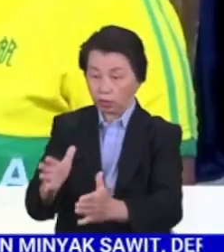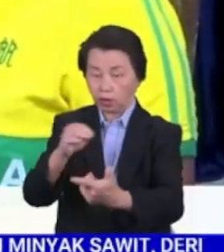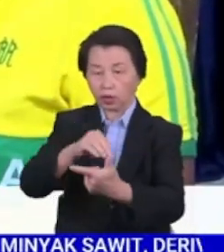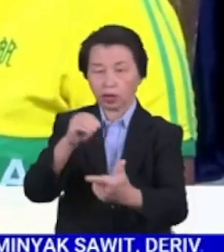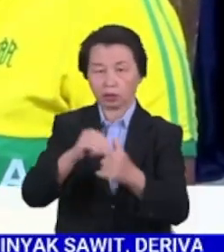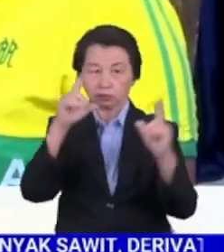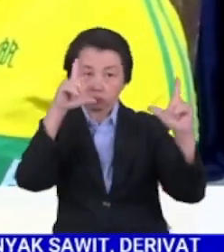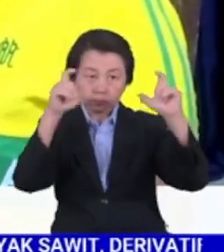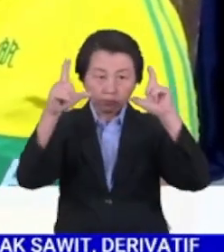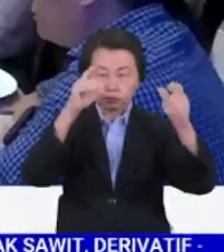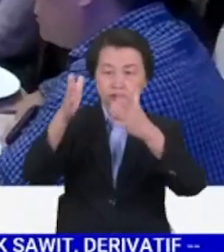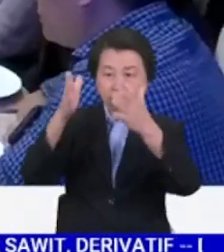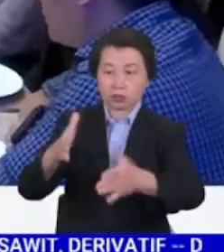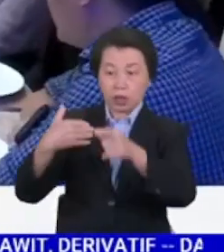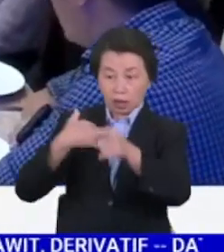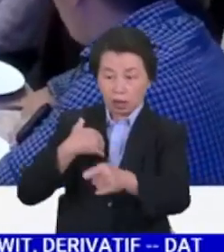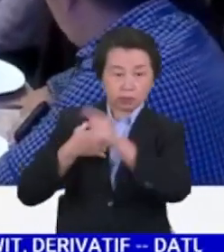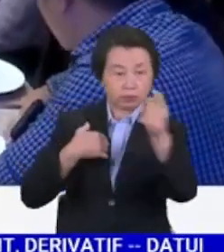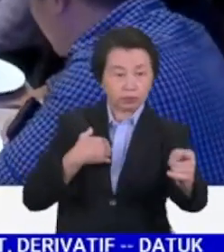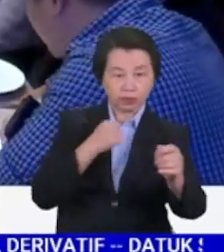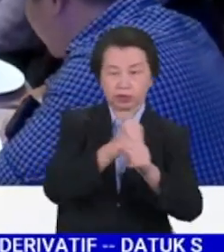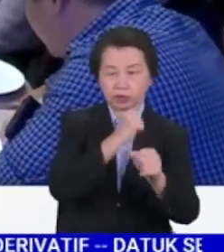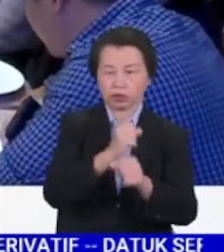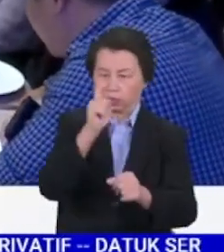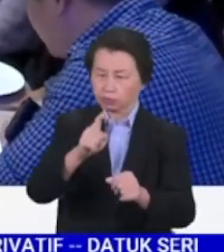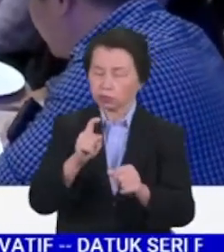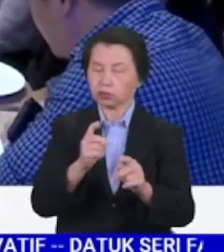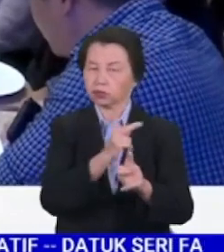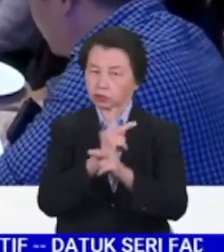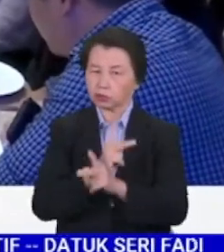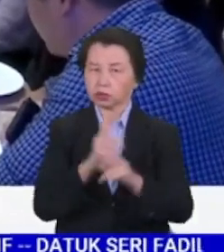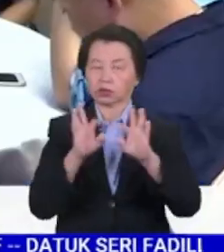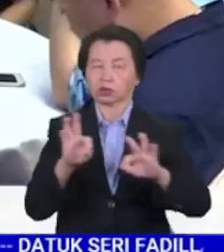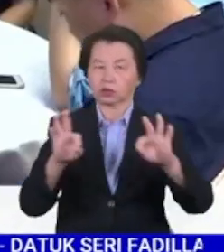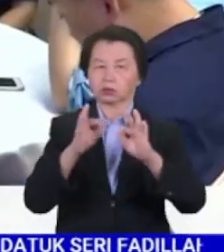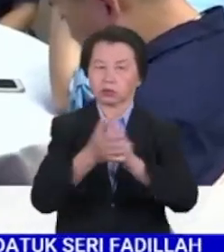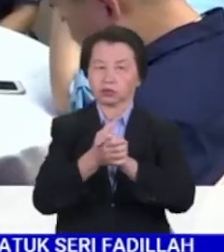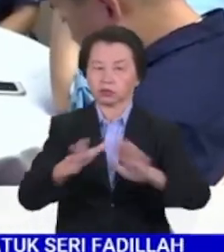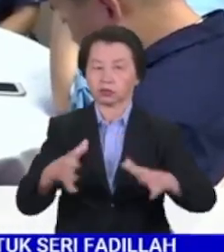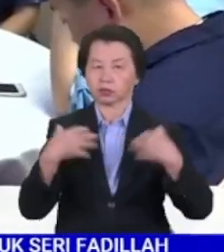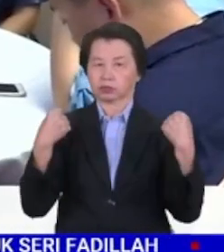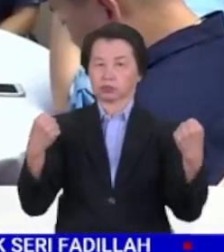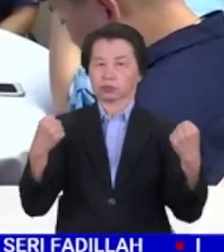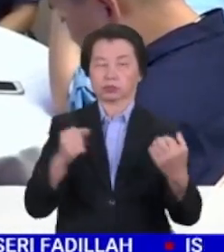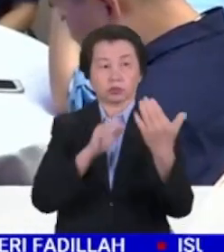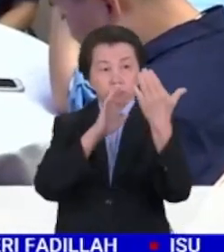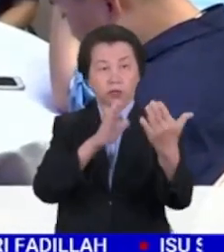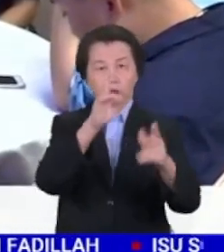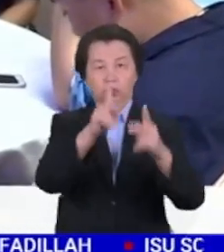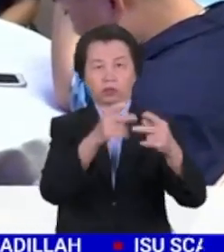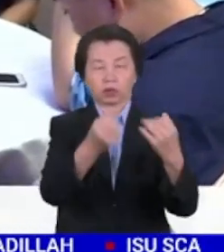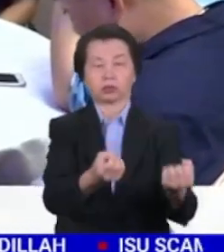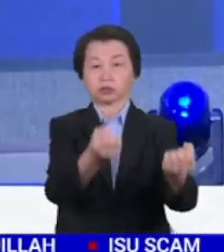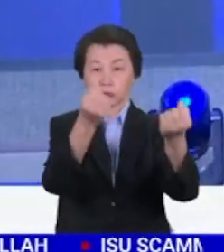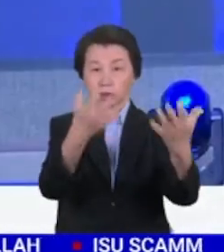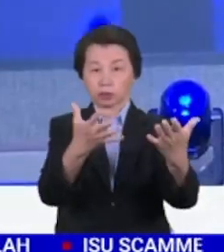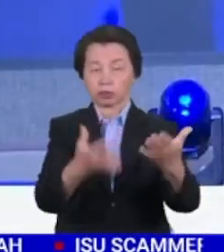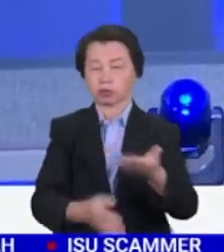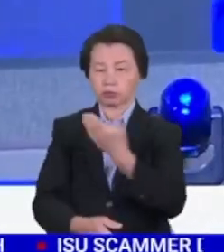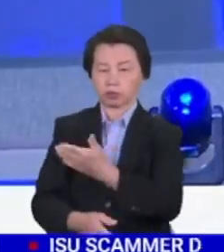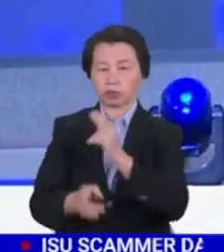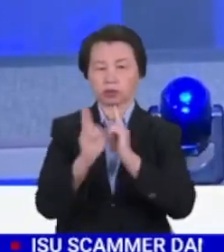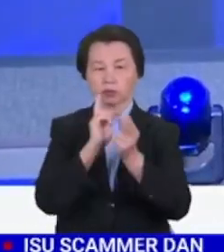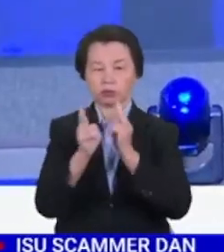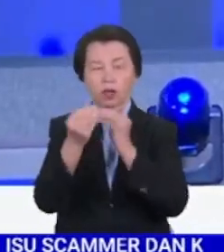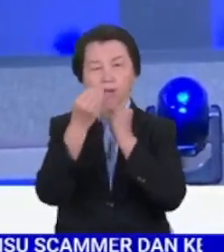mahupun jurufoto yang berada di lapangan menitik beratkan faktor keselamatan semasa berhadapan dengan orang ramai. Beliau berucap